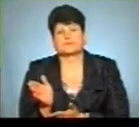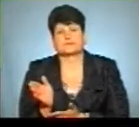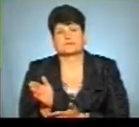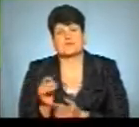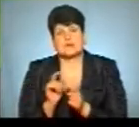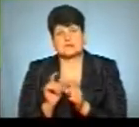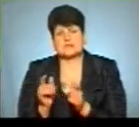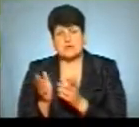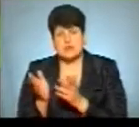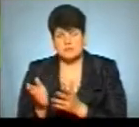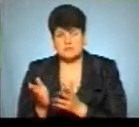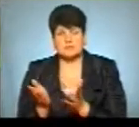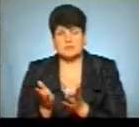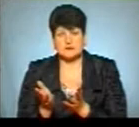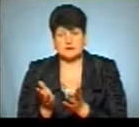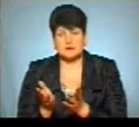заклад,